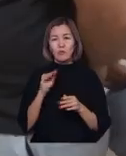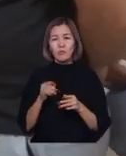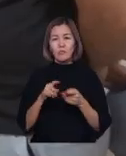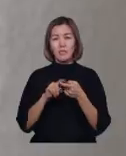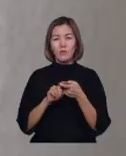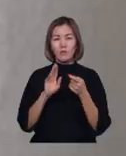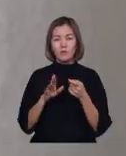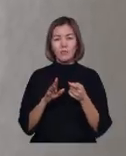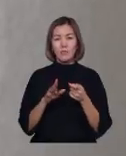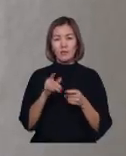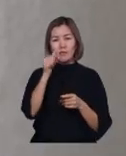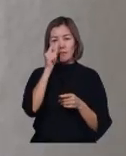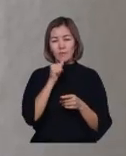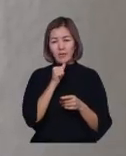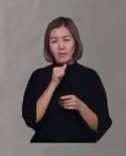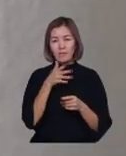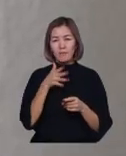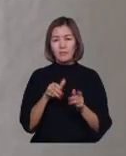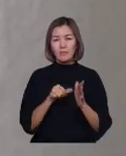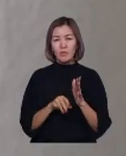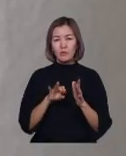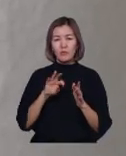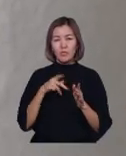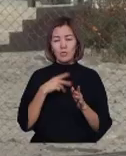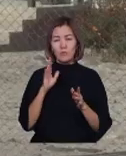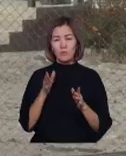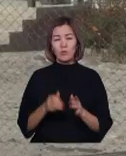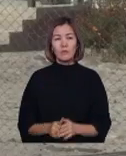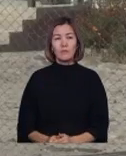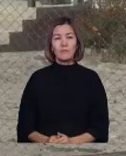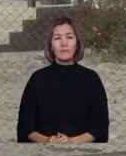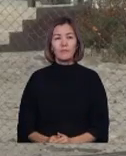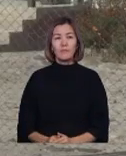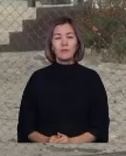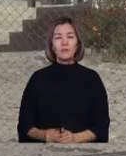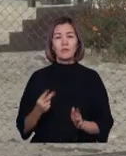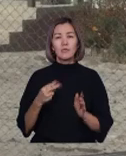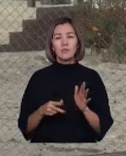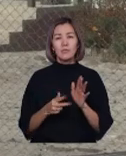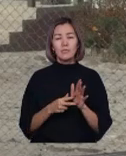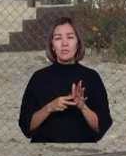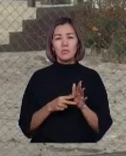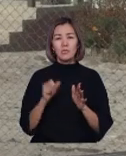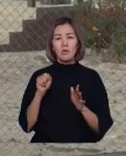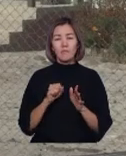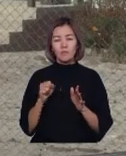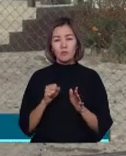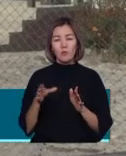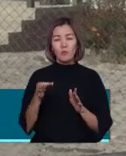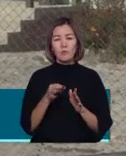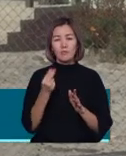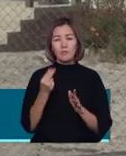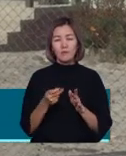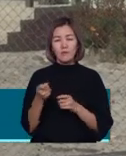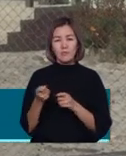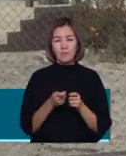қосылады, айлық төлемақы 5,600 теңгені құрайды. Ағымдағы жылдың 28 тамызында облыстық цифрлық технологиялар